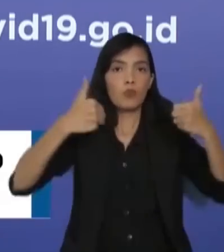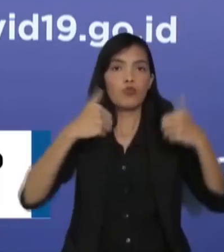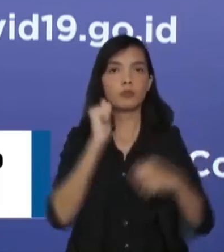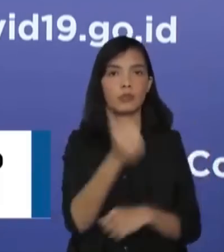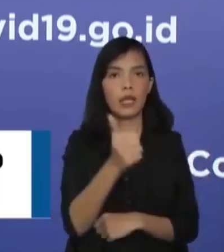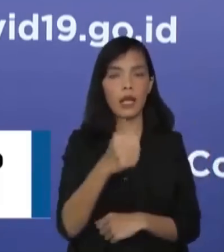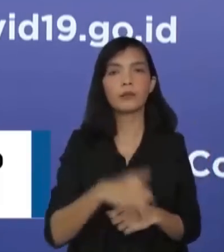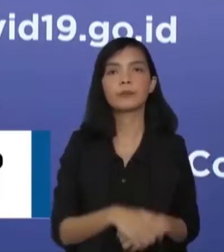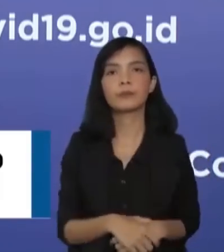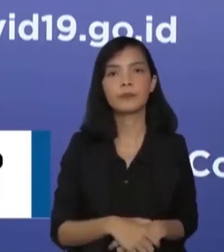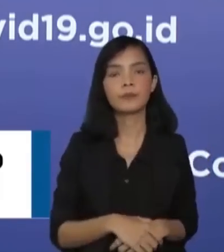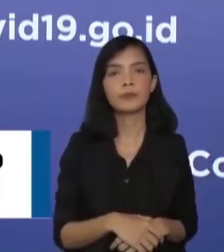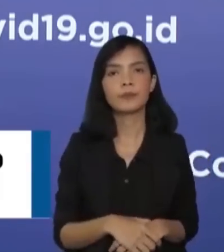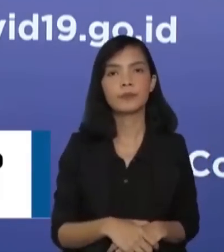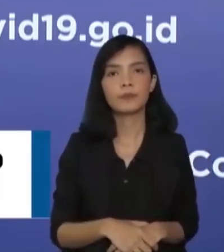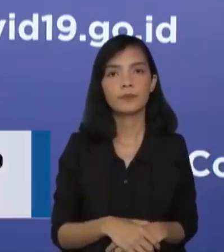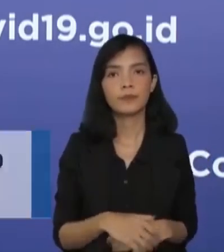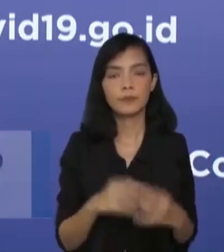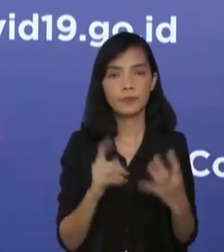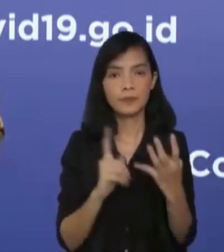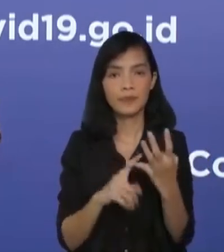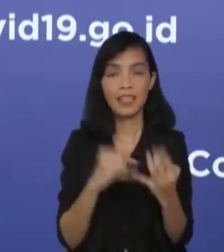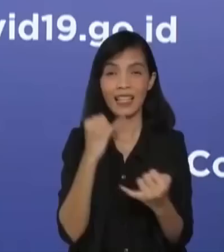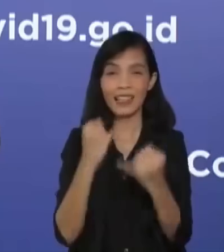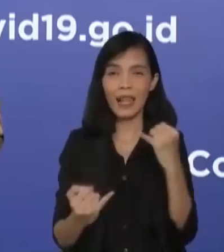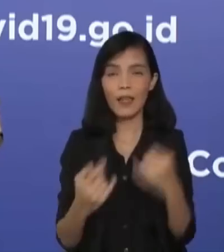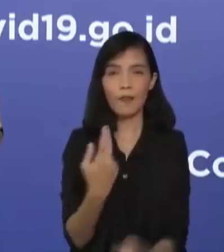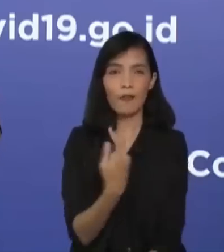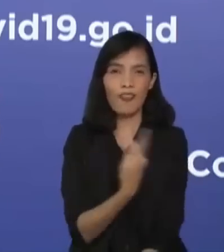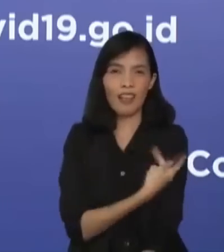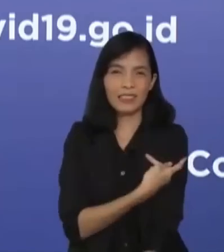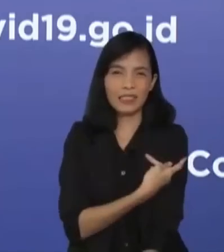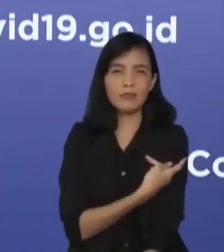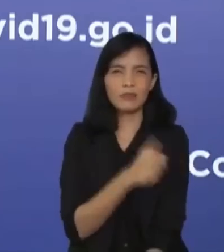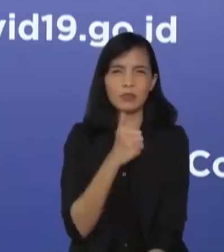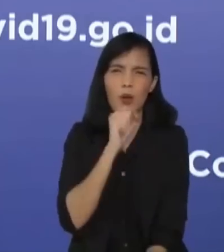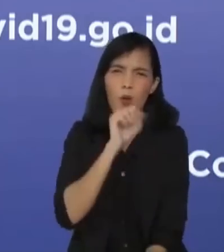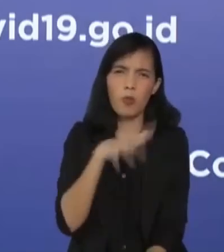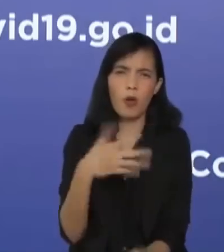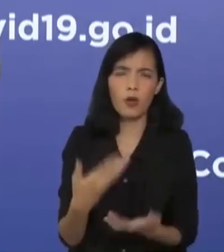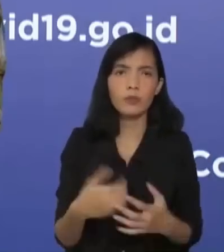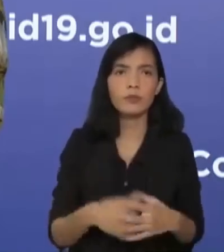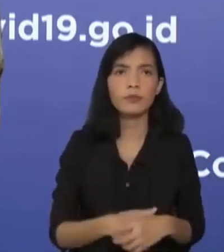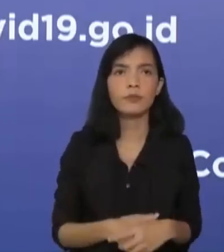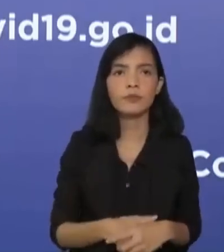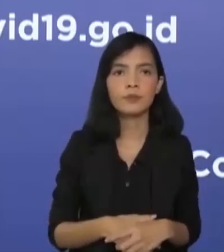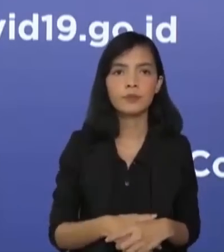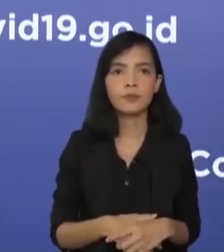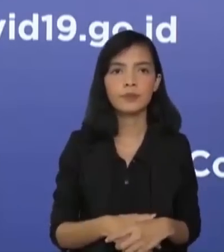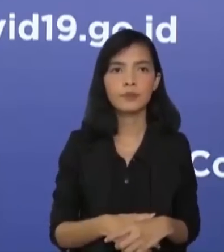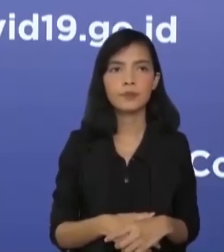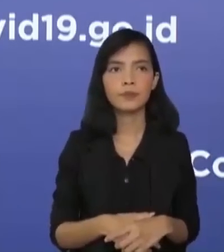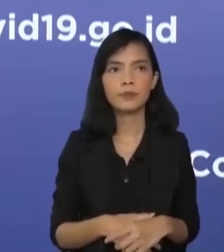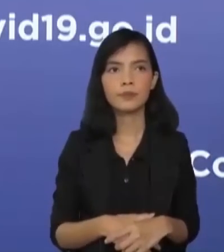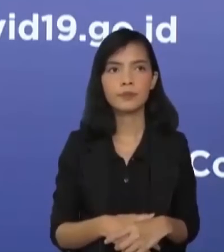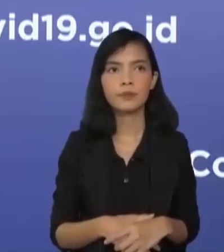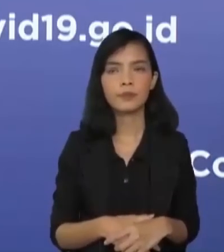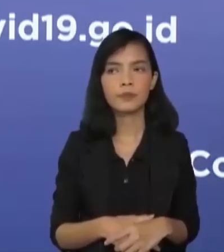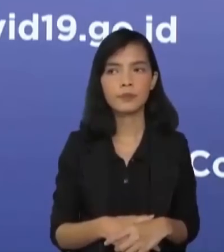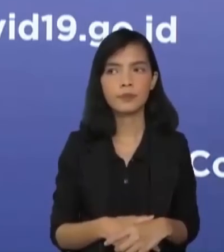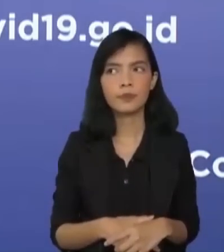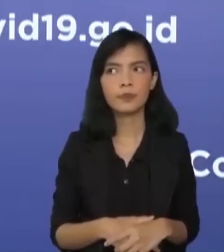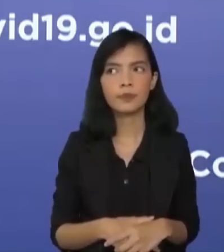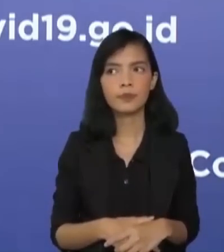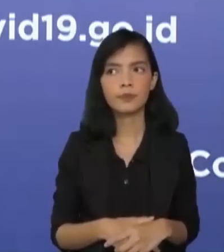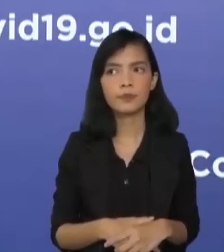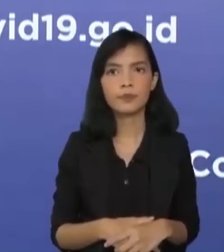COVID-19. Terakhir, mengenai vaksin yang bisa kami laporkan, terkait dengan vaksin,